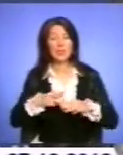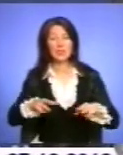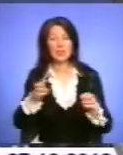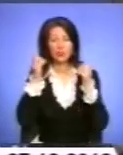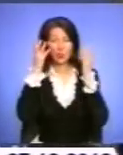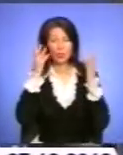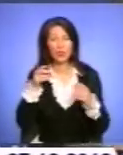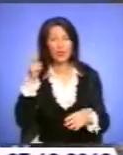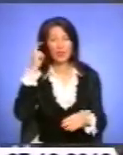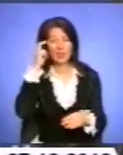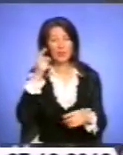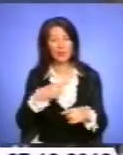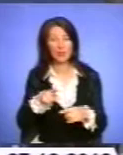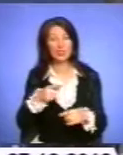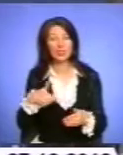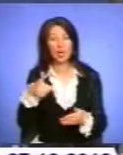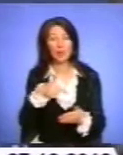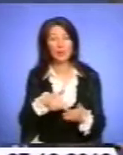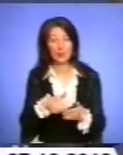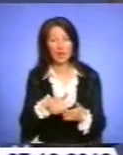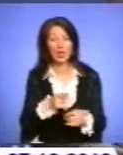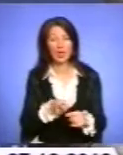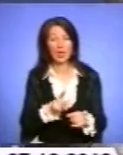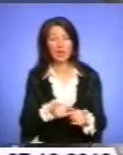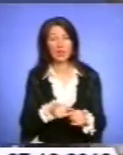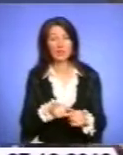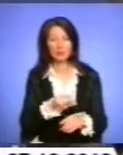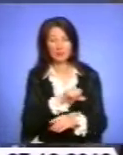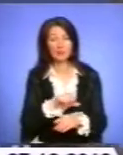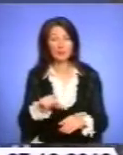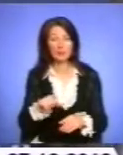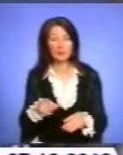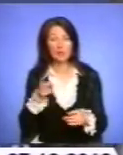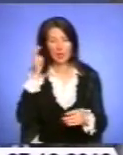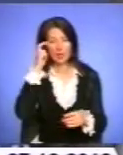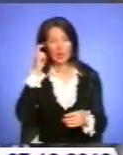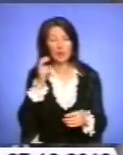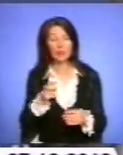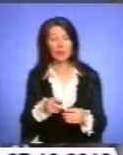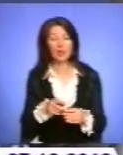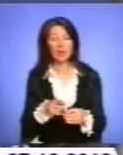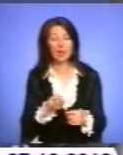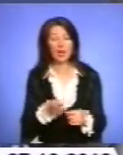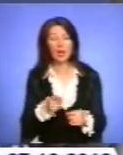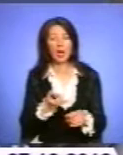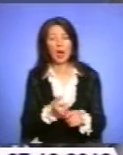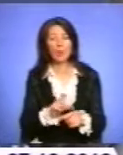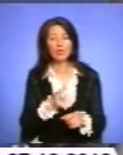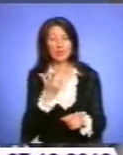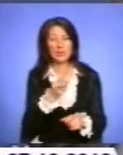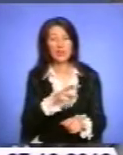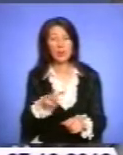Києві, і в інших закладах, які поза межами Києва, підпорядкування Мінкультури, то понад 3